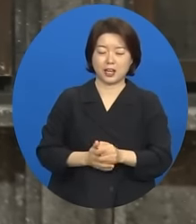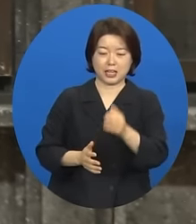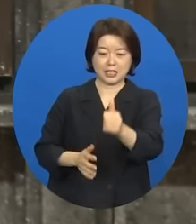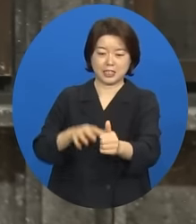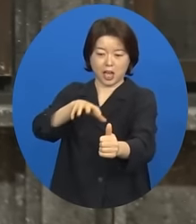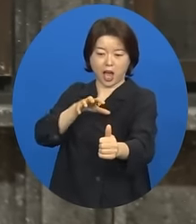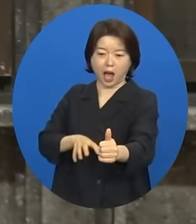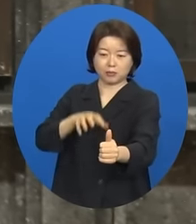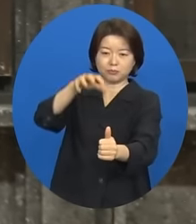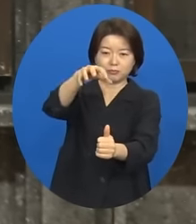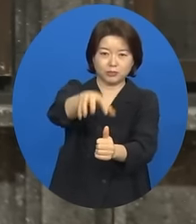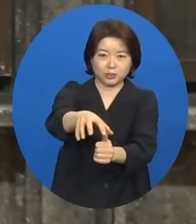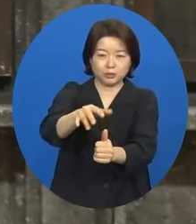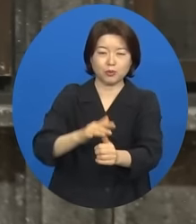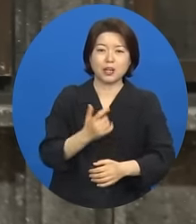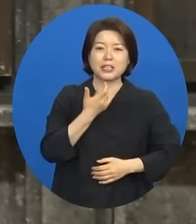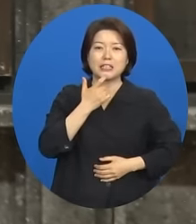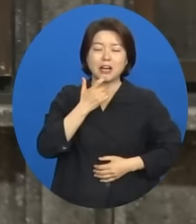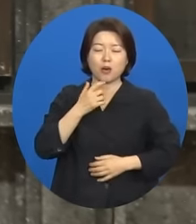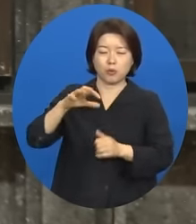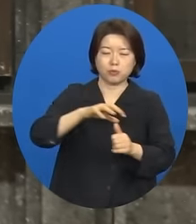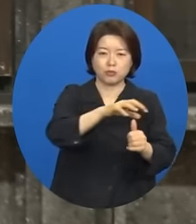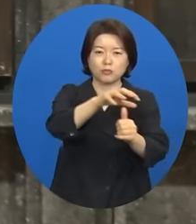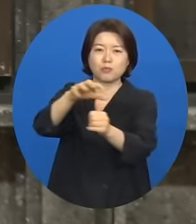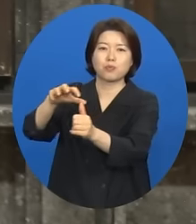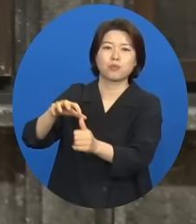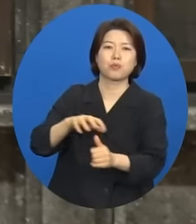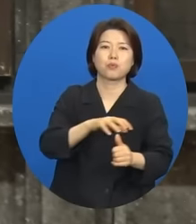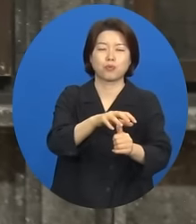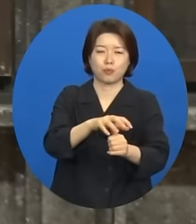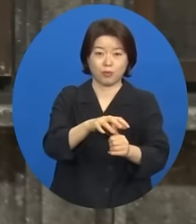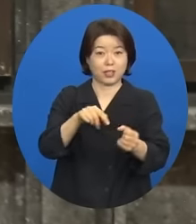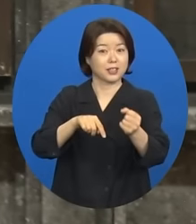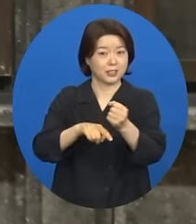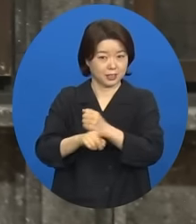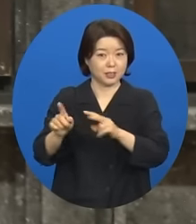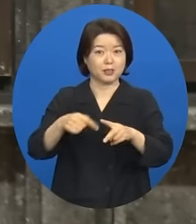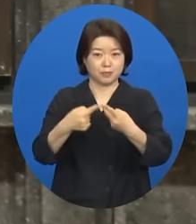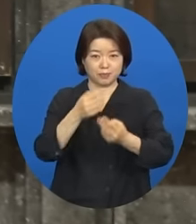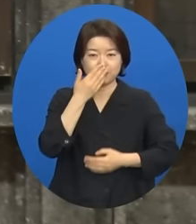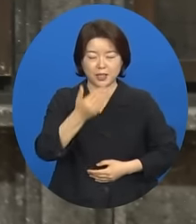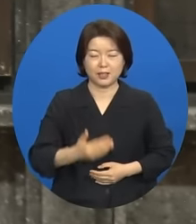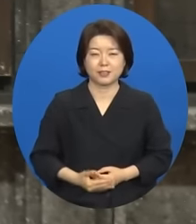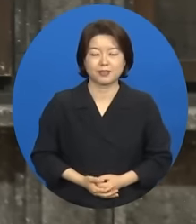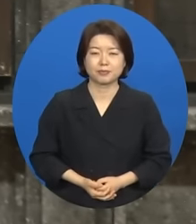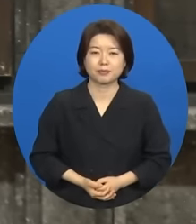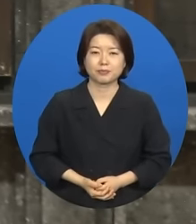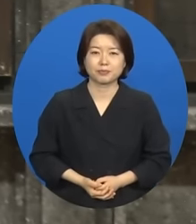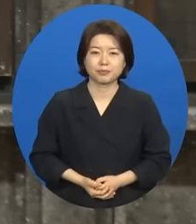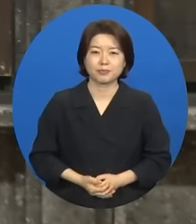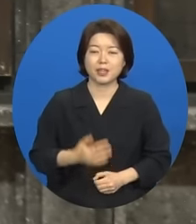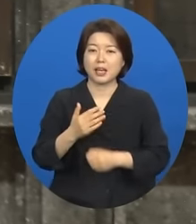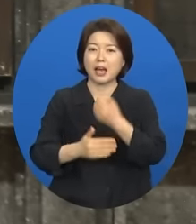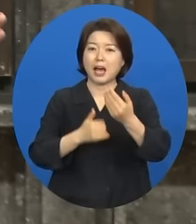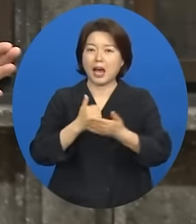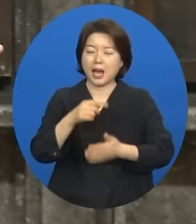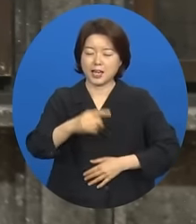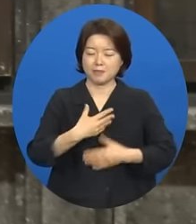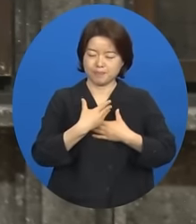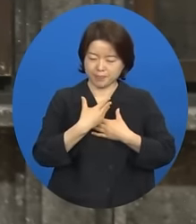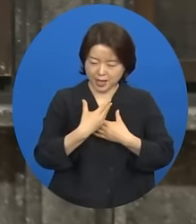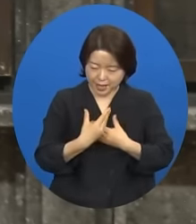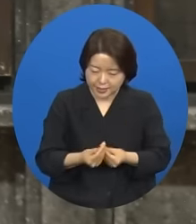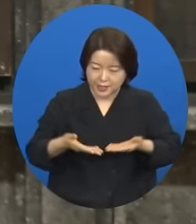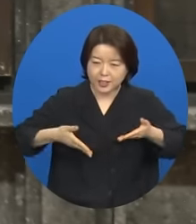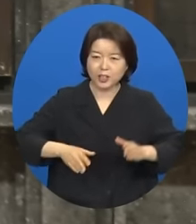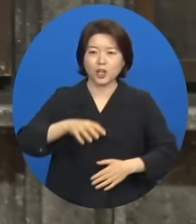이 야곱을 보호하고 있었다라는 의미로 해석을 할 수가 있겠습니다. 그래서 하나님이 그가 안전하게